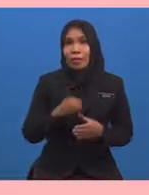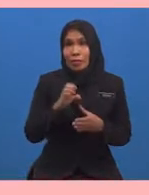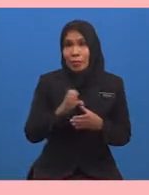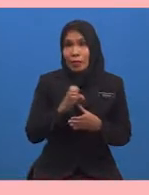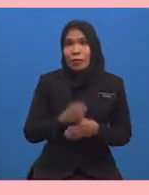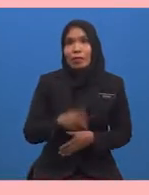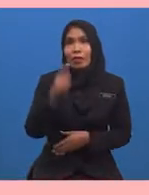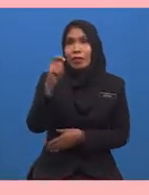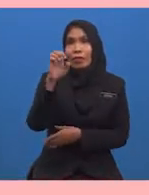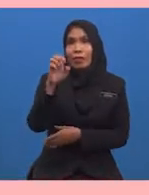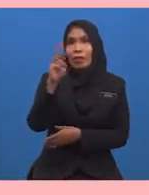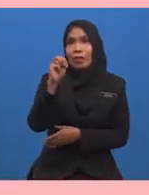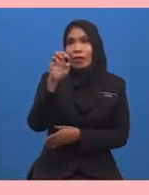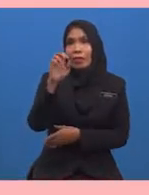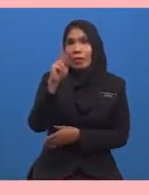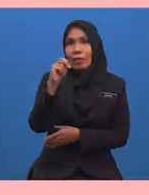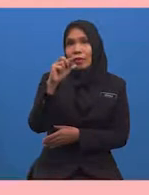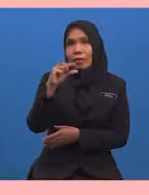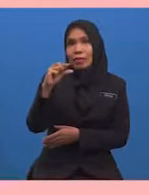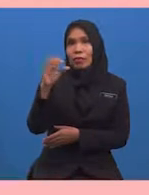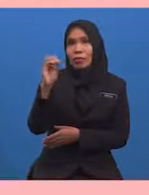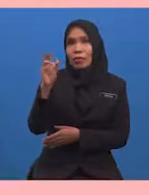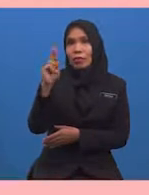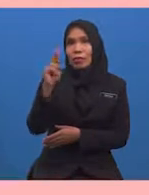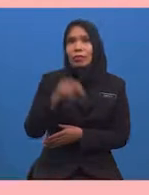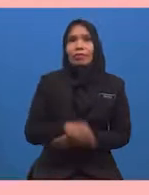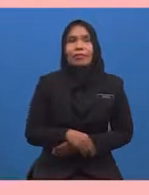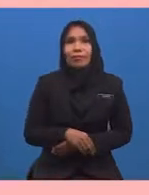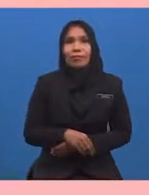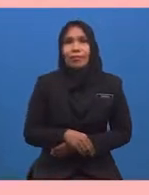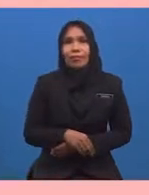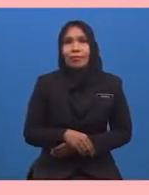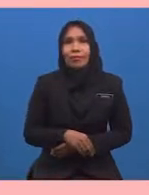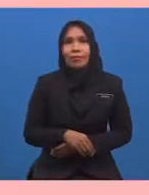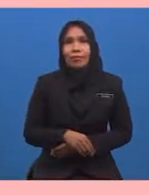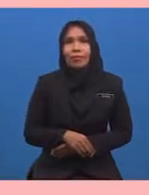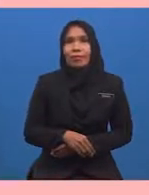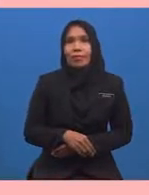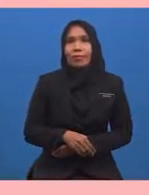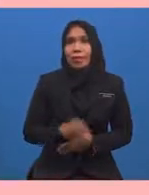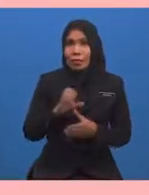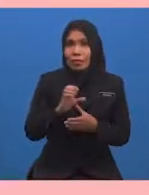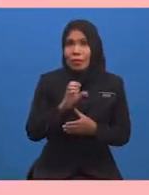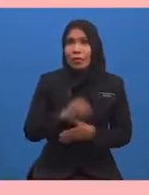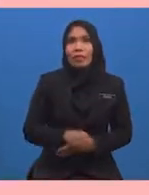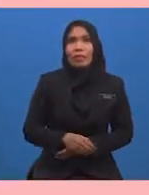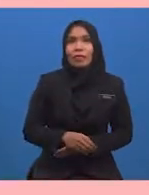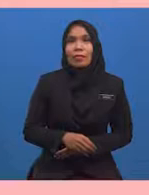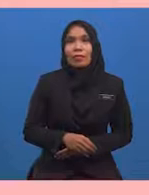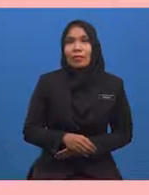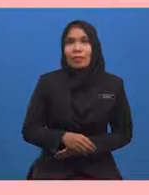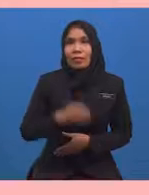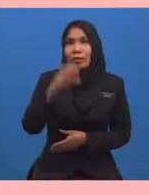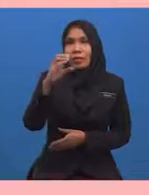empangan Bakun dan empangan Batang Ai di Sarawak dan empangan Tenung Pangi di Sabah.